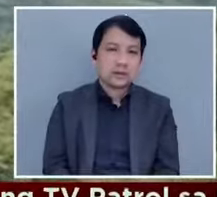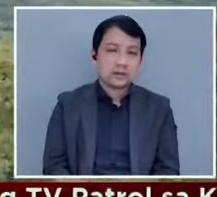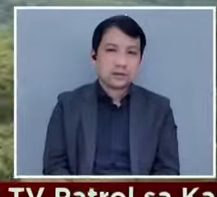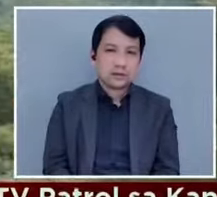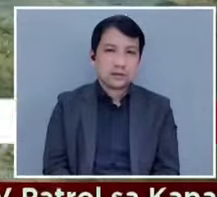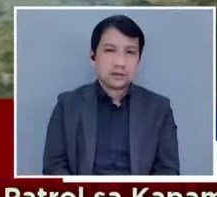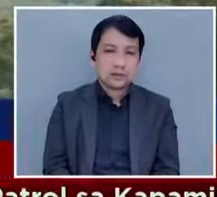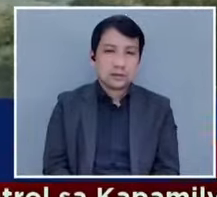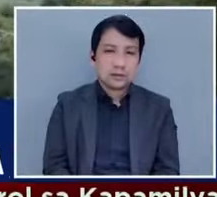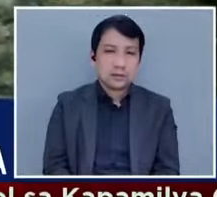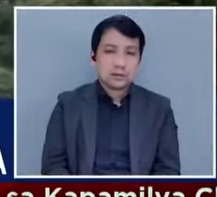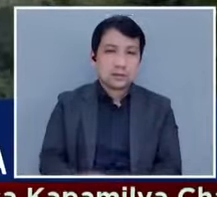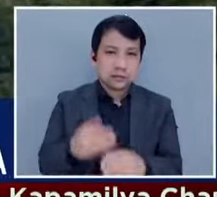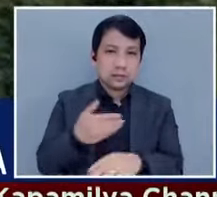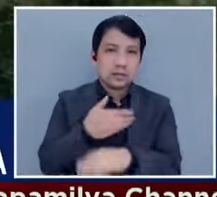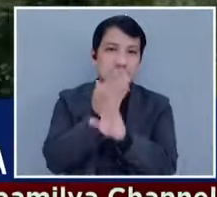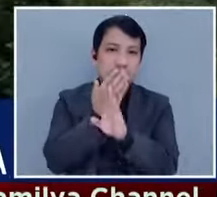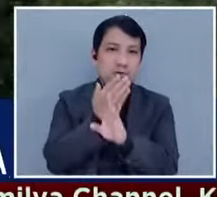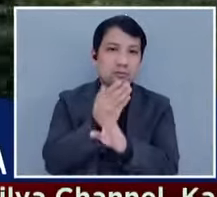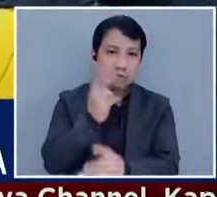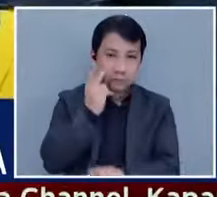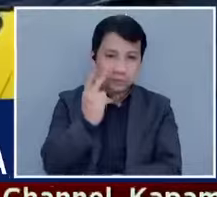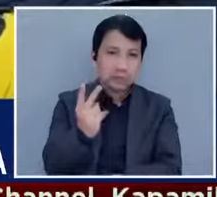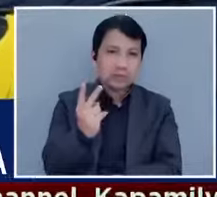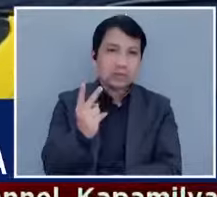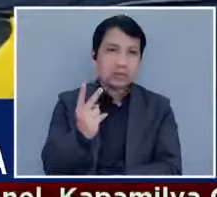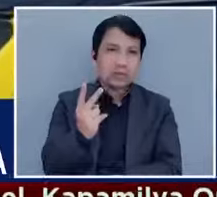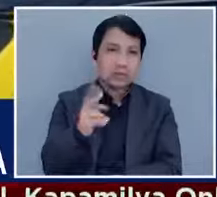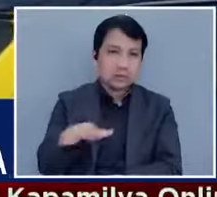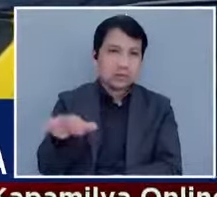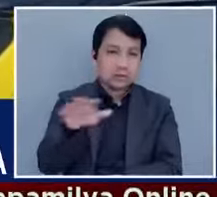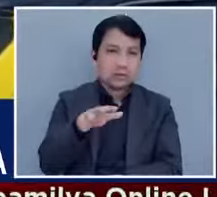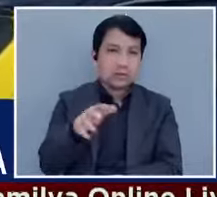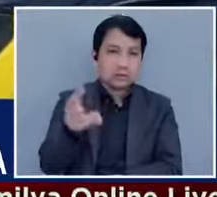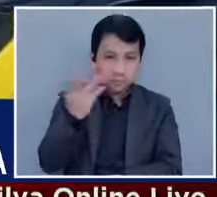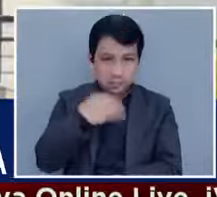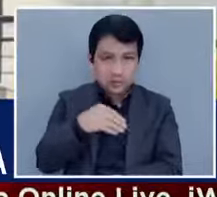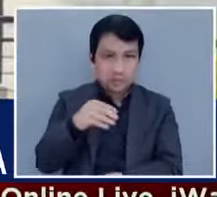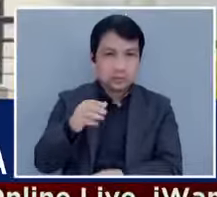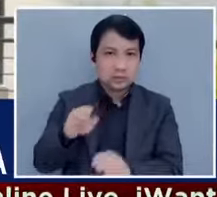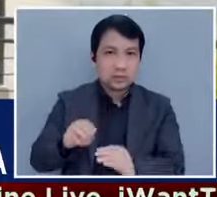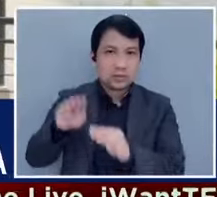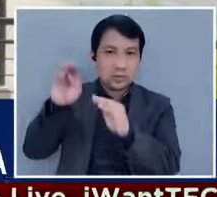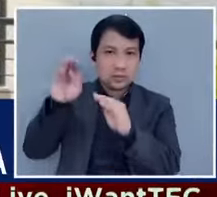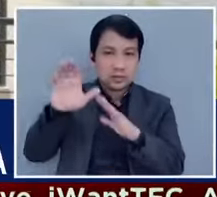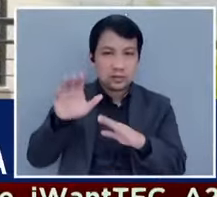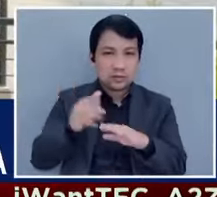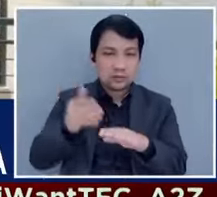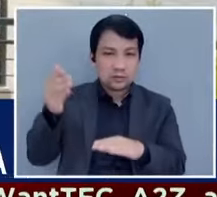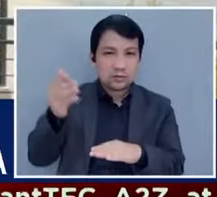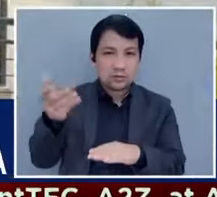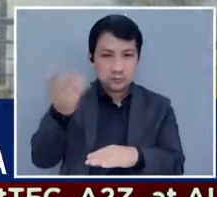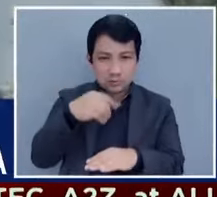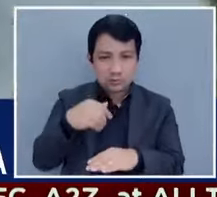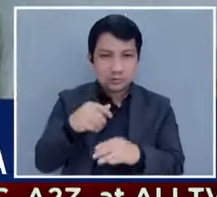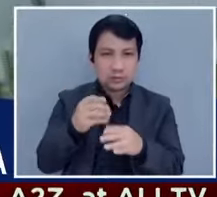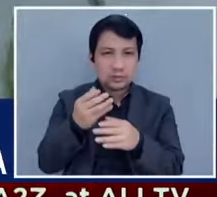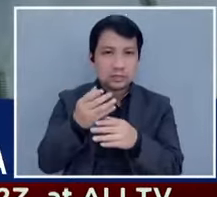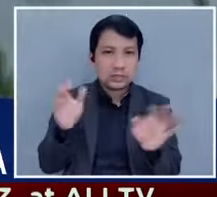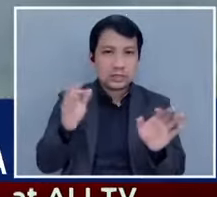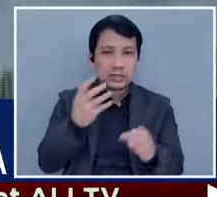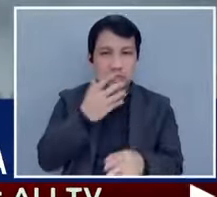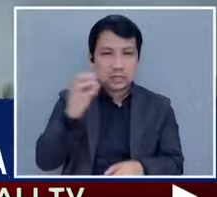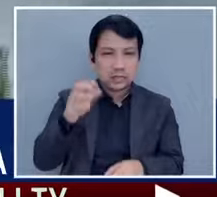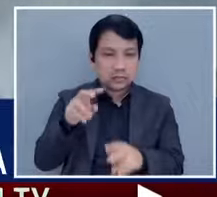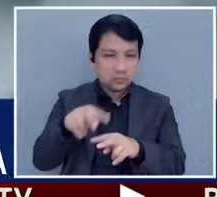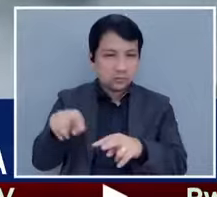Sa Davao City, dinaragsa rin ng mga turista ang mga highland vacation spots para makatakas sa init. Makikita